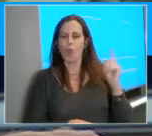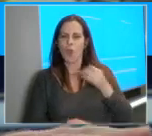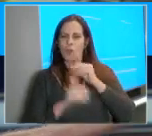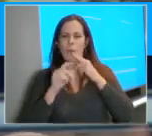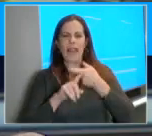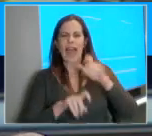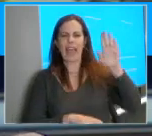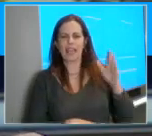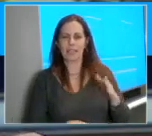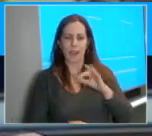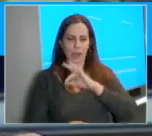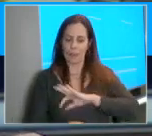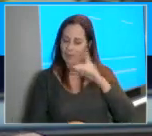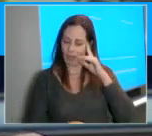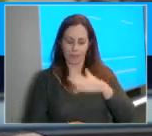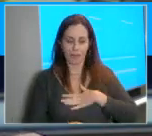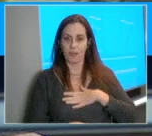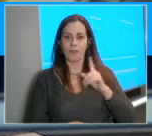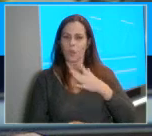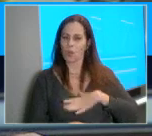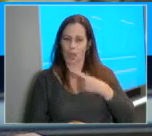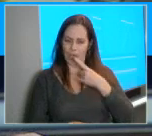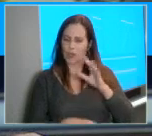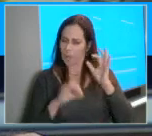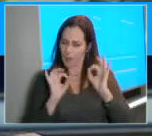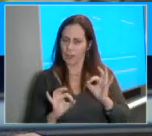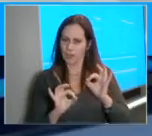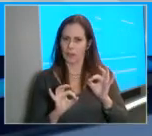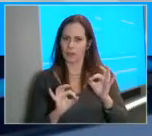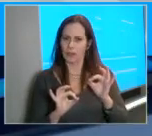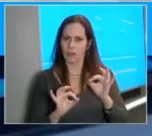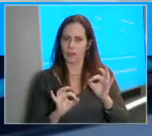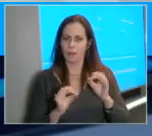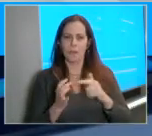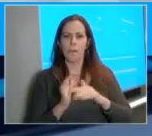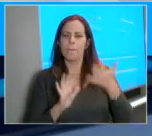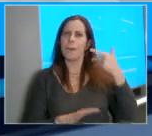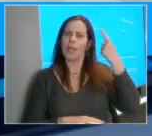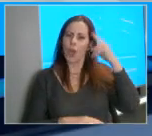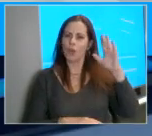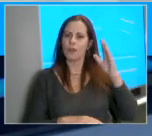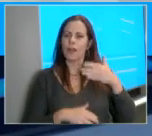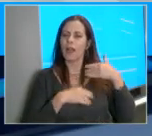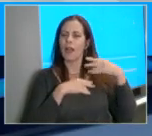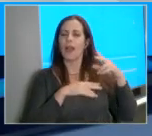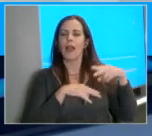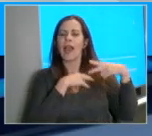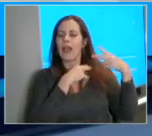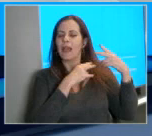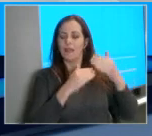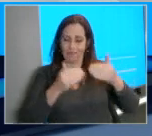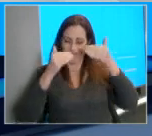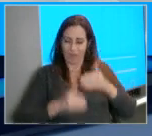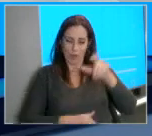הם לא פחות קיצוניים מליברמן, זה דעתי, אבל אני רוצה לומר לך שבאמת רעיון האבאים הזה שפעם היה למסור את הגולן, או לצאת מיהודה ושומרון,